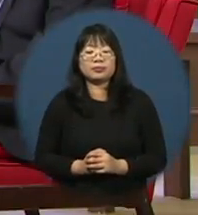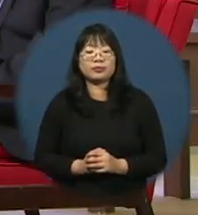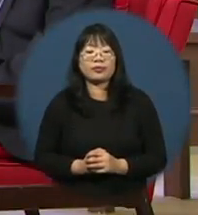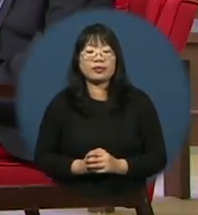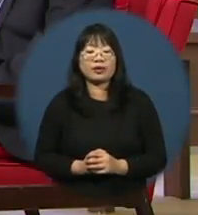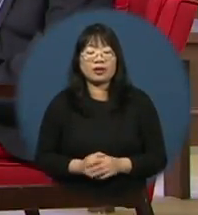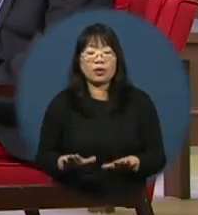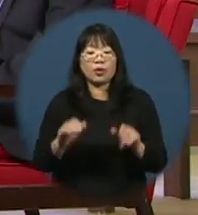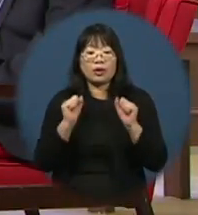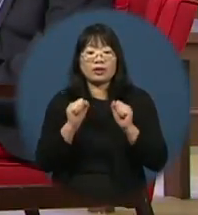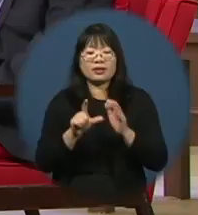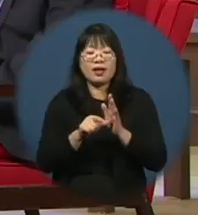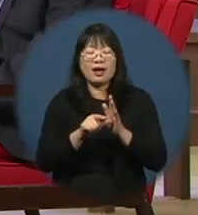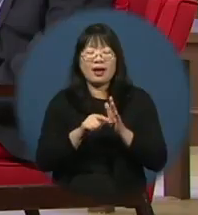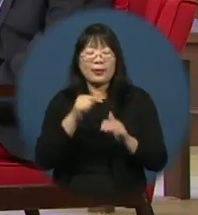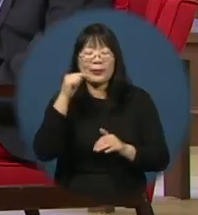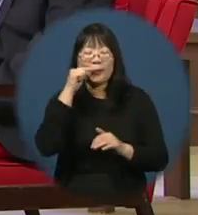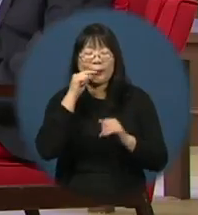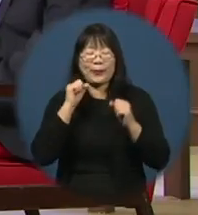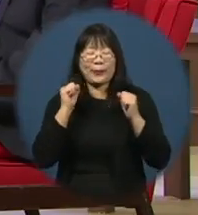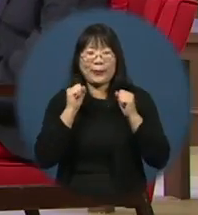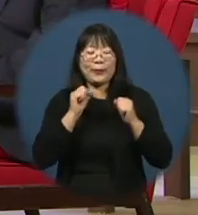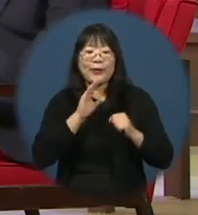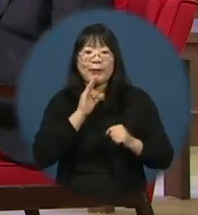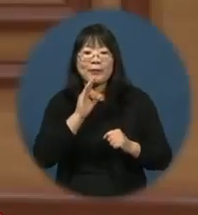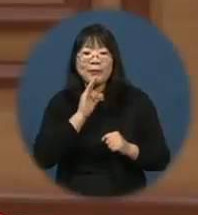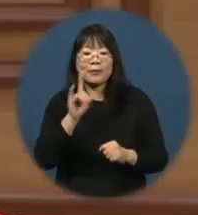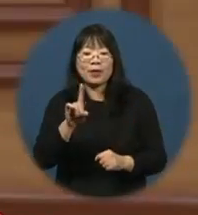그러면 올 겨울엔 또 혹한이 오는 겁니까?